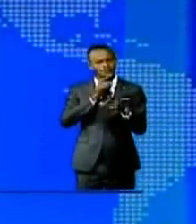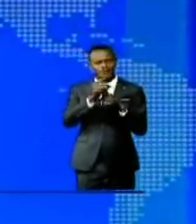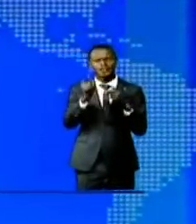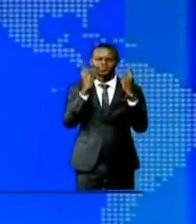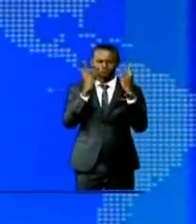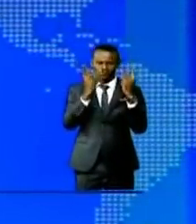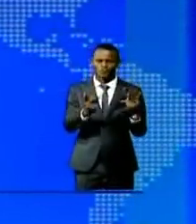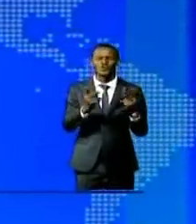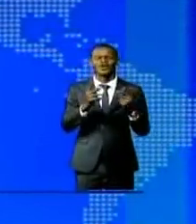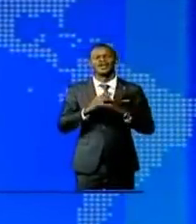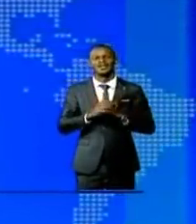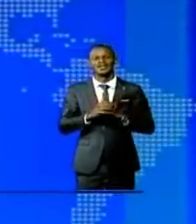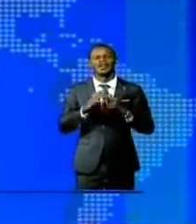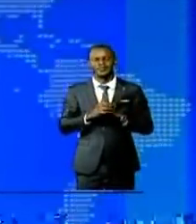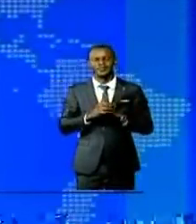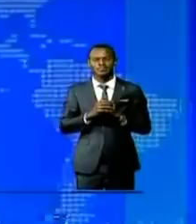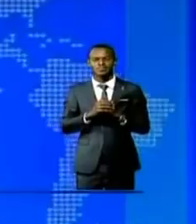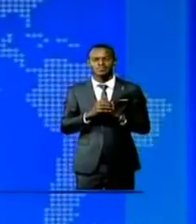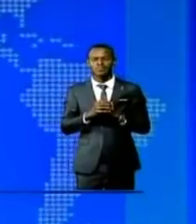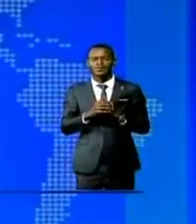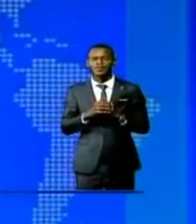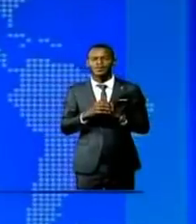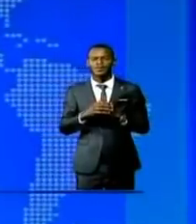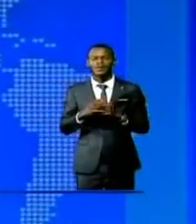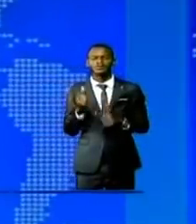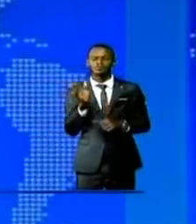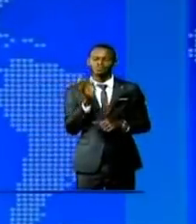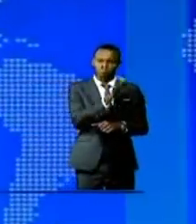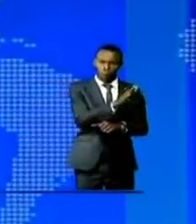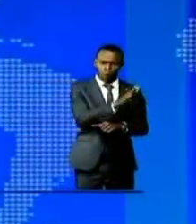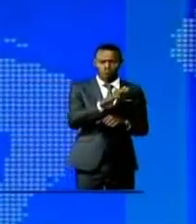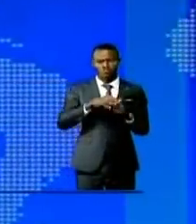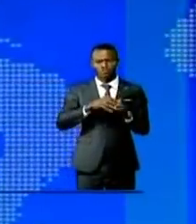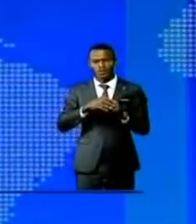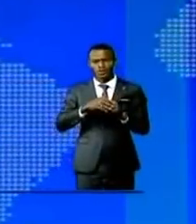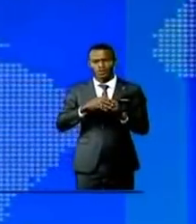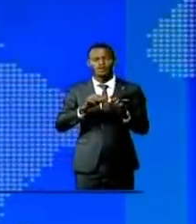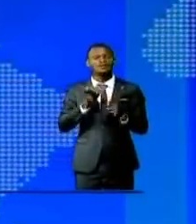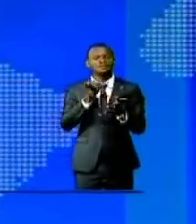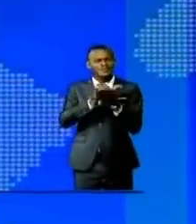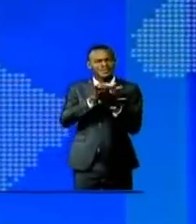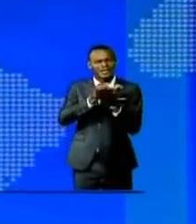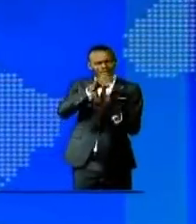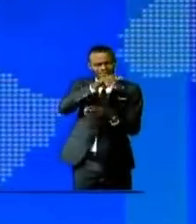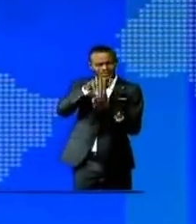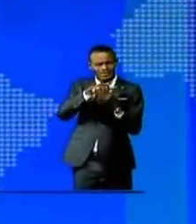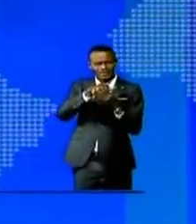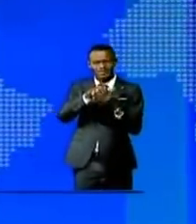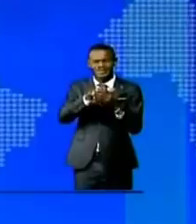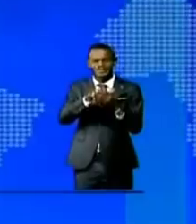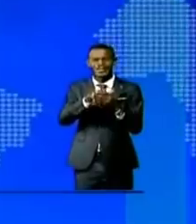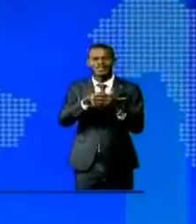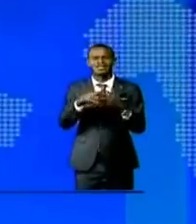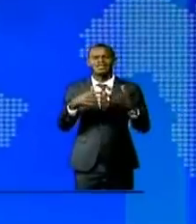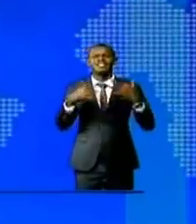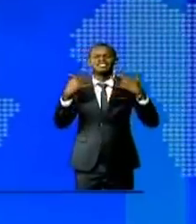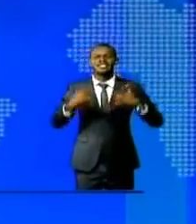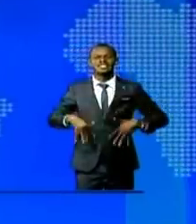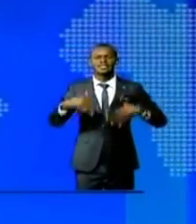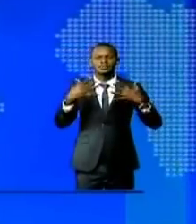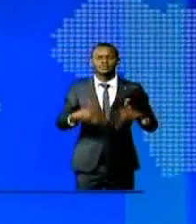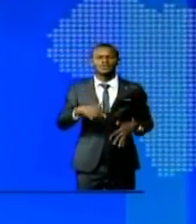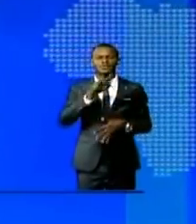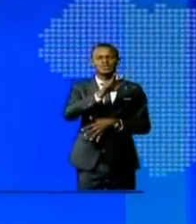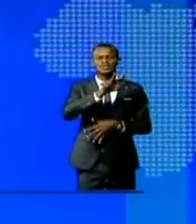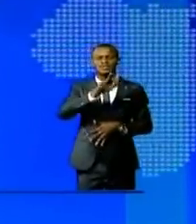cérémonie d'ouverture des travaux de la 35e Assemblée générale des chefs d'État et des gouvernements de l'Union